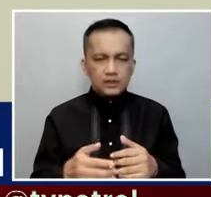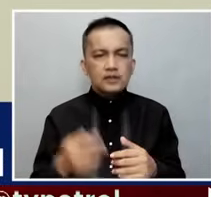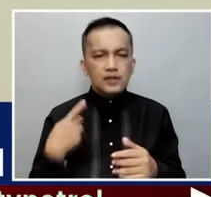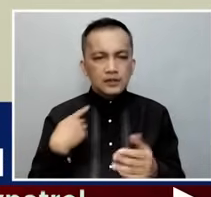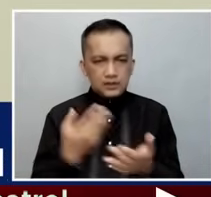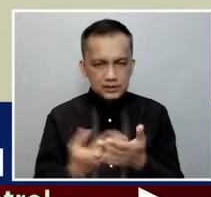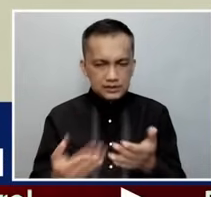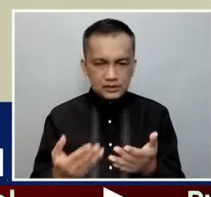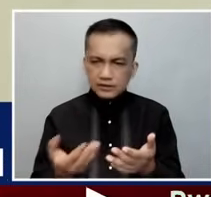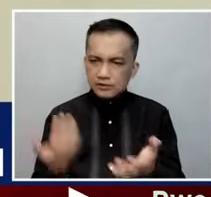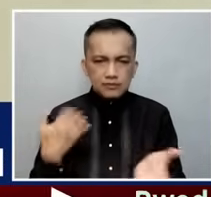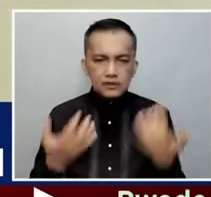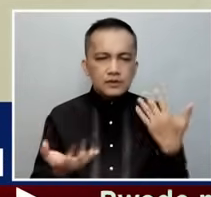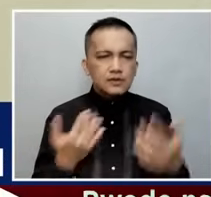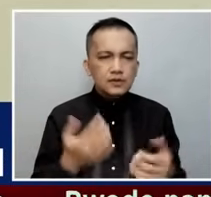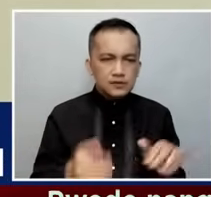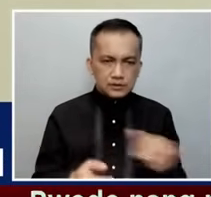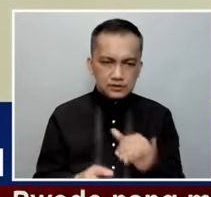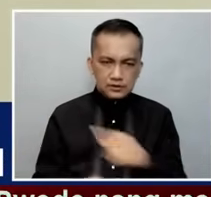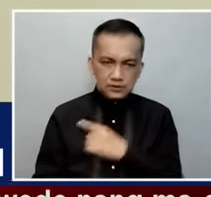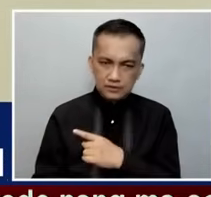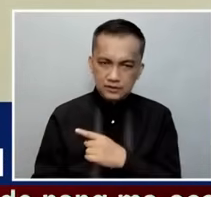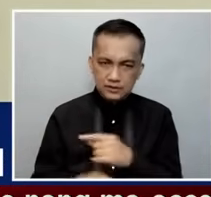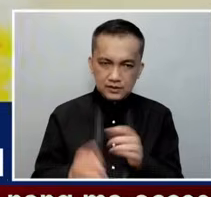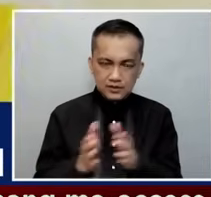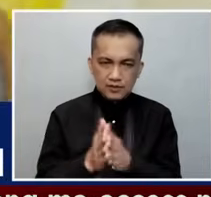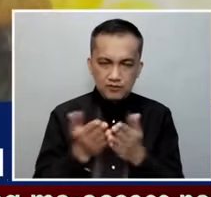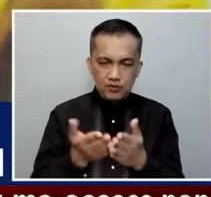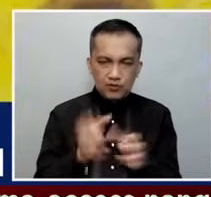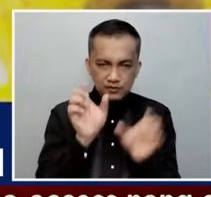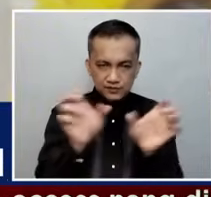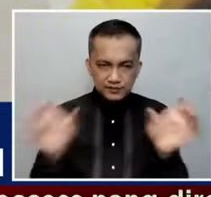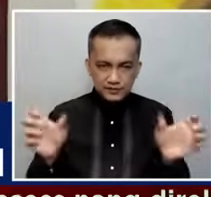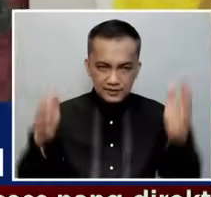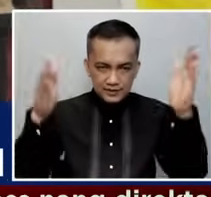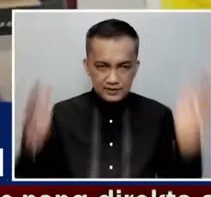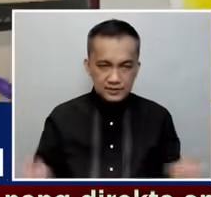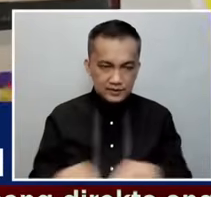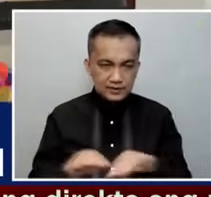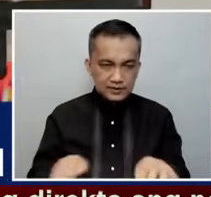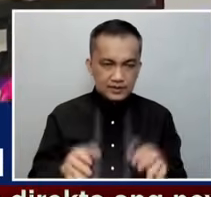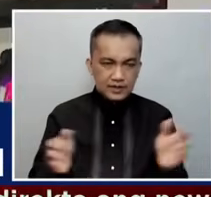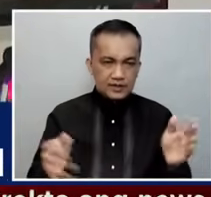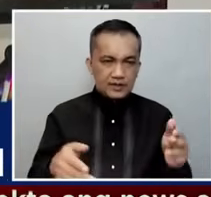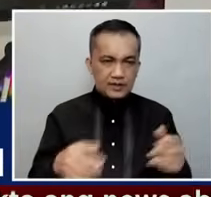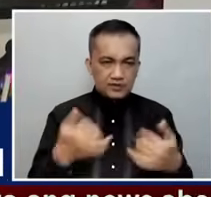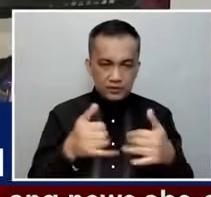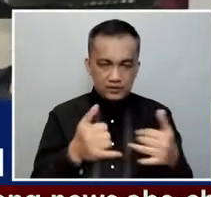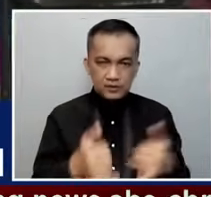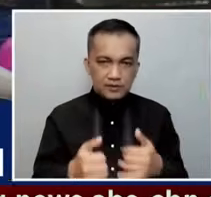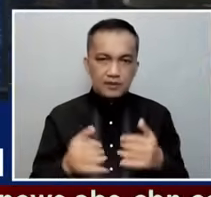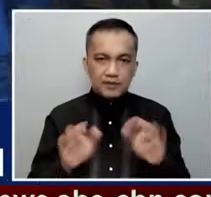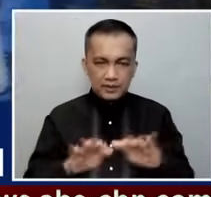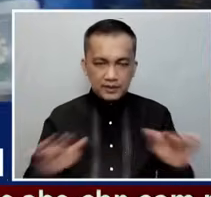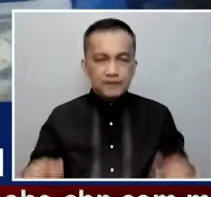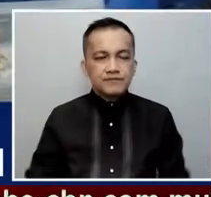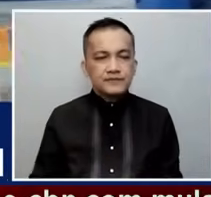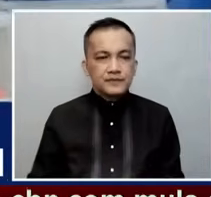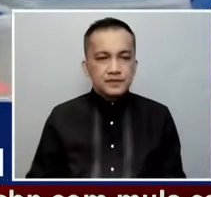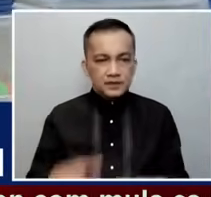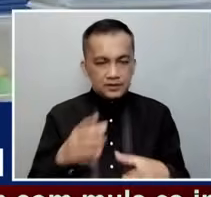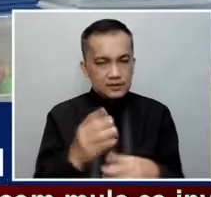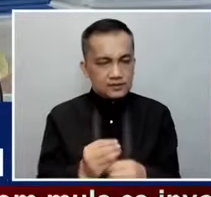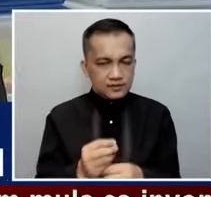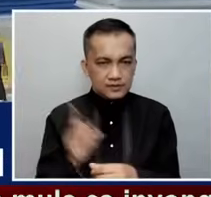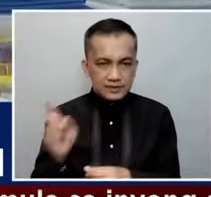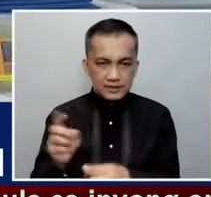raw tanggalin. Gaya na lamang ng mga bookshelf, pati na yung mga laruan ng mga bata. At maging ang